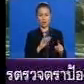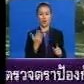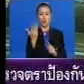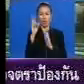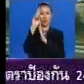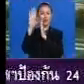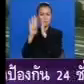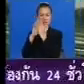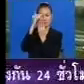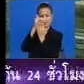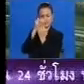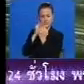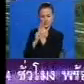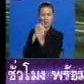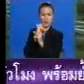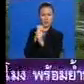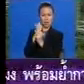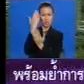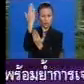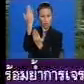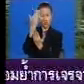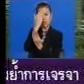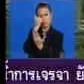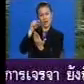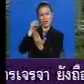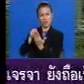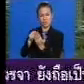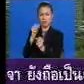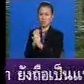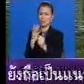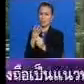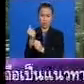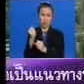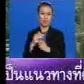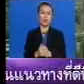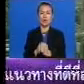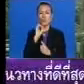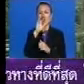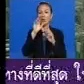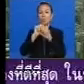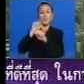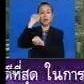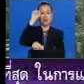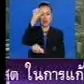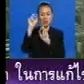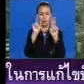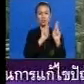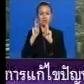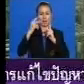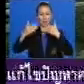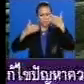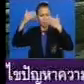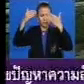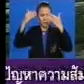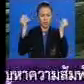รัฐมนตรีให้เกิดการดำเนินงานก่อนนะครับเพราะถือว่าเป็นแนวทางที่เร็วที่สุดรวมทั้งจะต้องมีการประกาศกิจกรรมที่มีผลกระทบรุนแรง